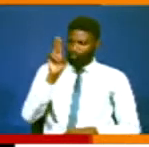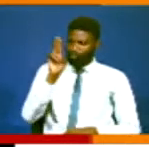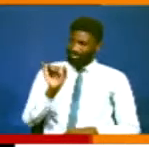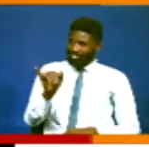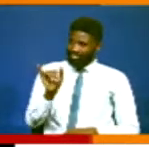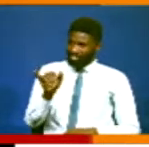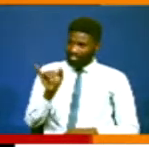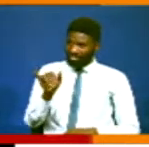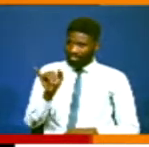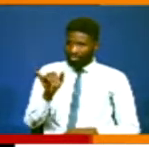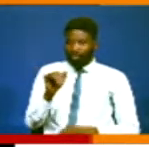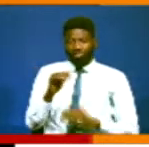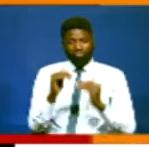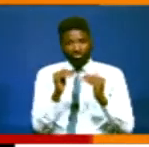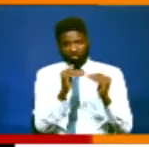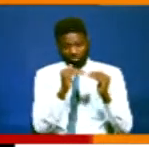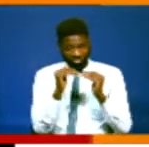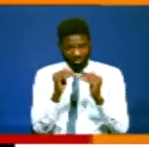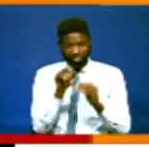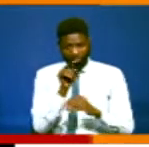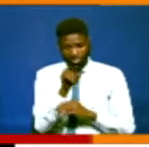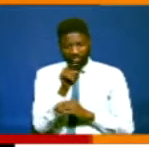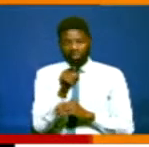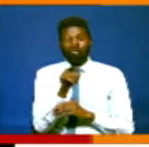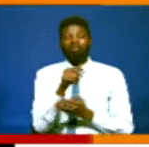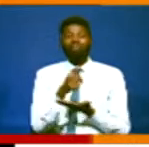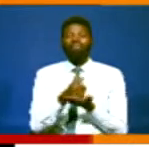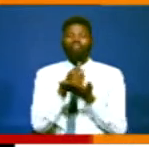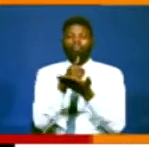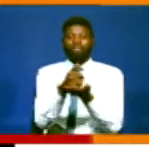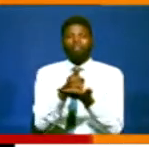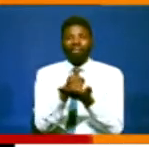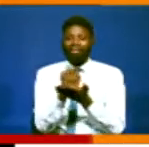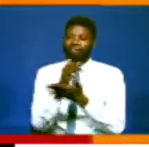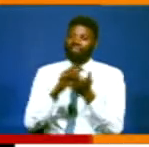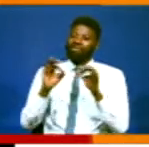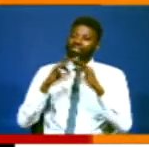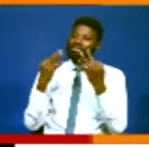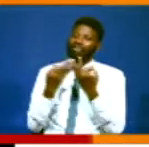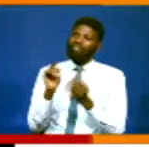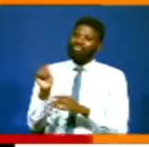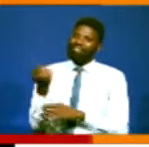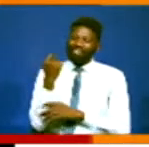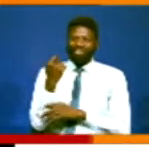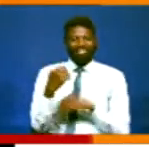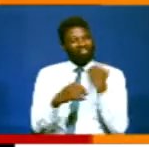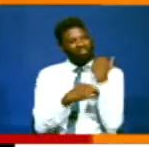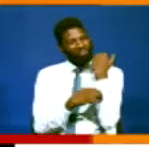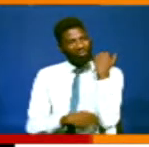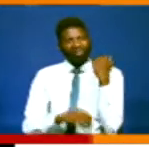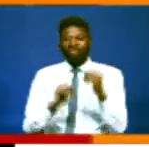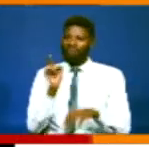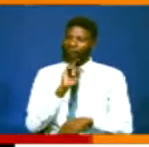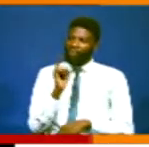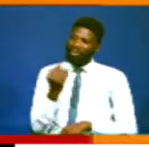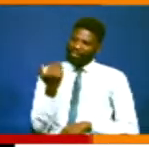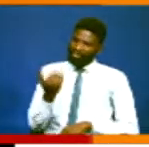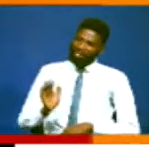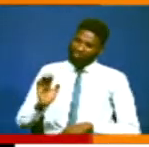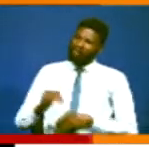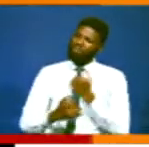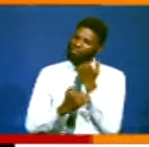usawazishaji. Ni equity. Kwamba kuna baadhi ya familia hapa nchini Kenya ni maskini kabisa. Wacha pia mtoto wa maskini